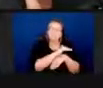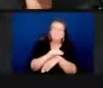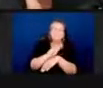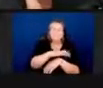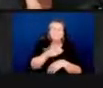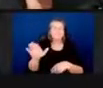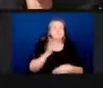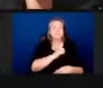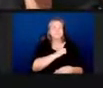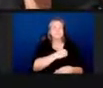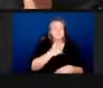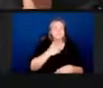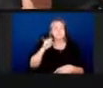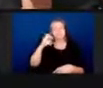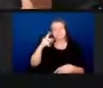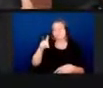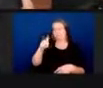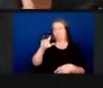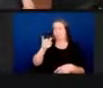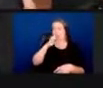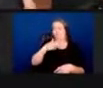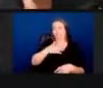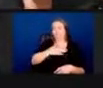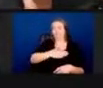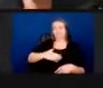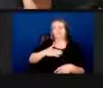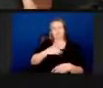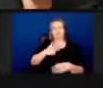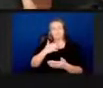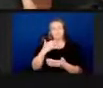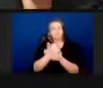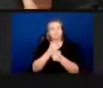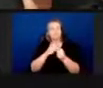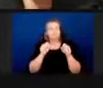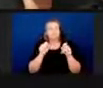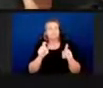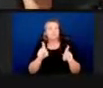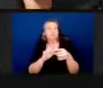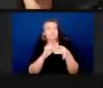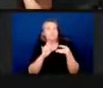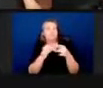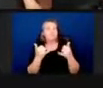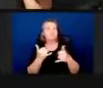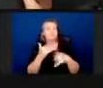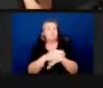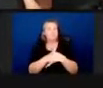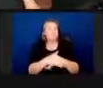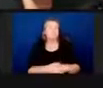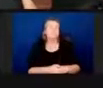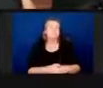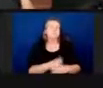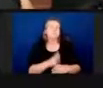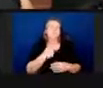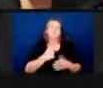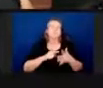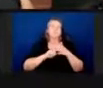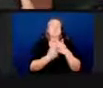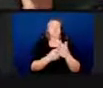Hamjambo wanabodi na mkuu Polio. Ningependa kuanza kwa